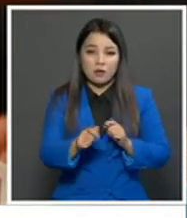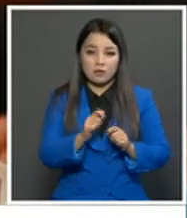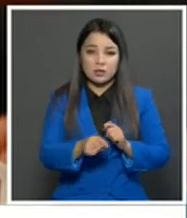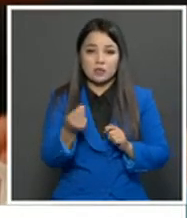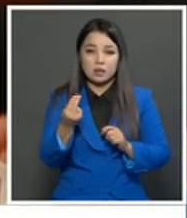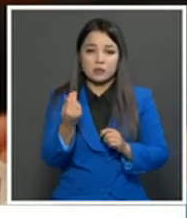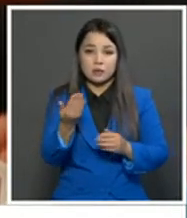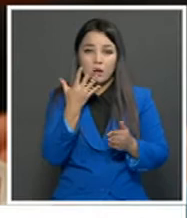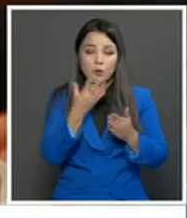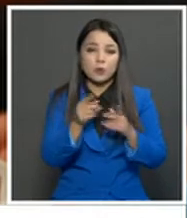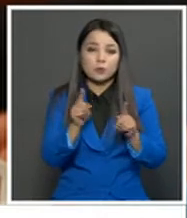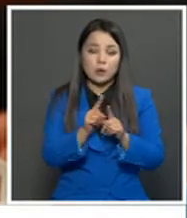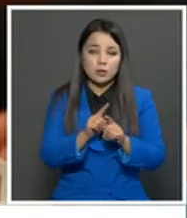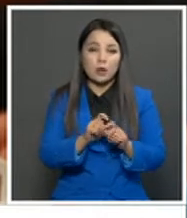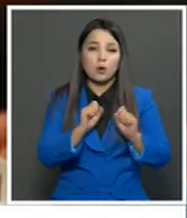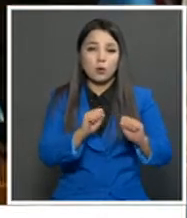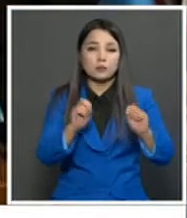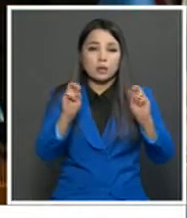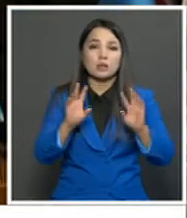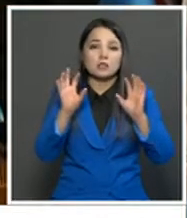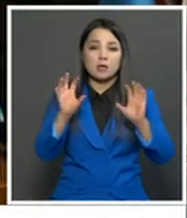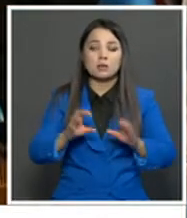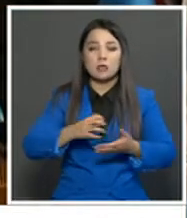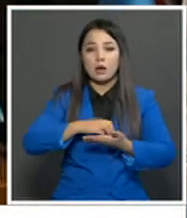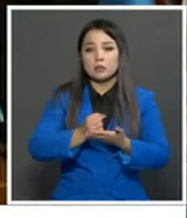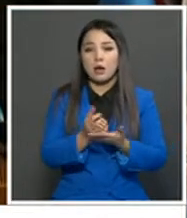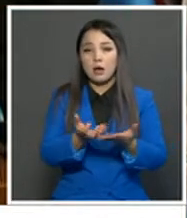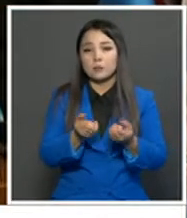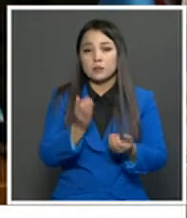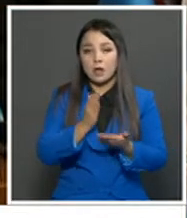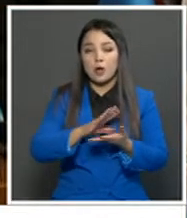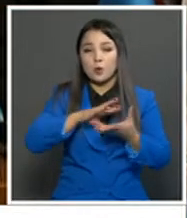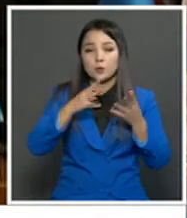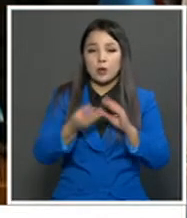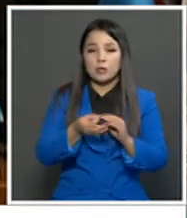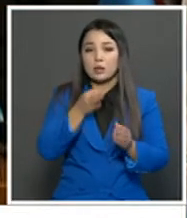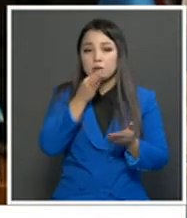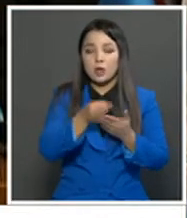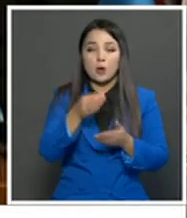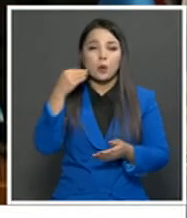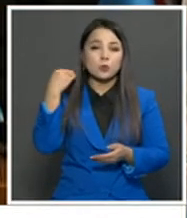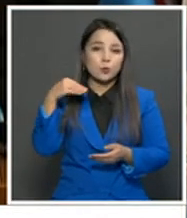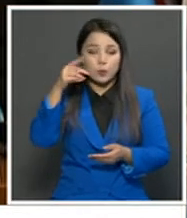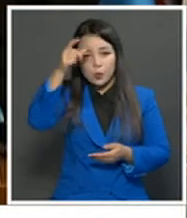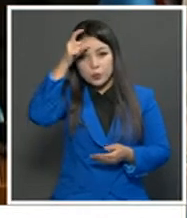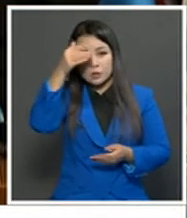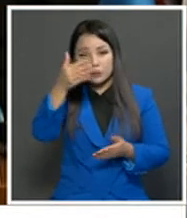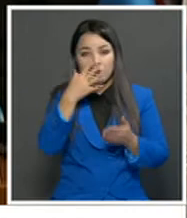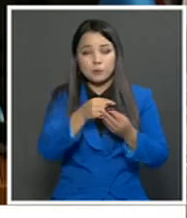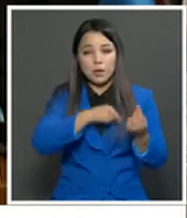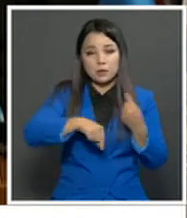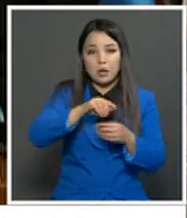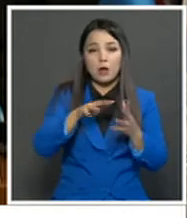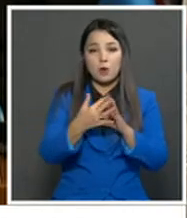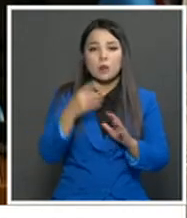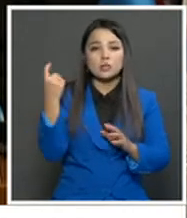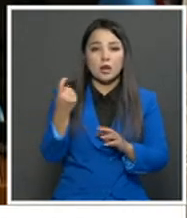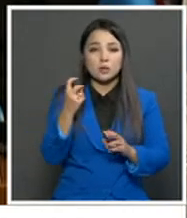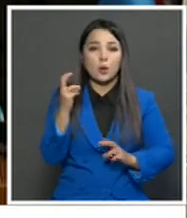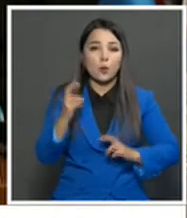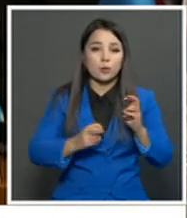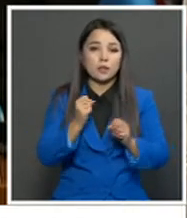инвестицияны қорғау заңы қабылданған. Сөзімді қорытындылай келе, түрік кәсіпкерлерін ауыл шаруашылығы мен өңдеу